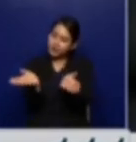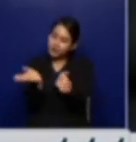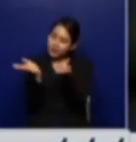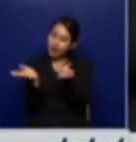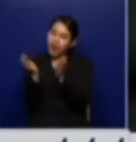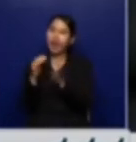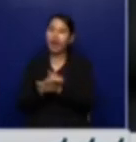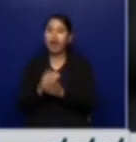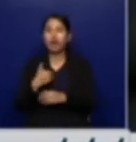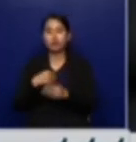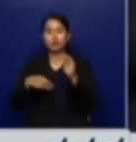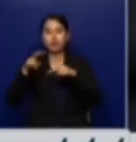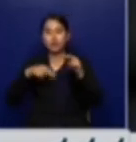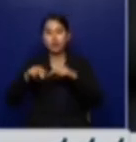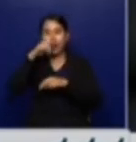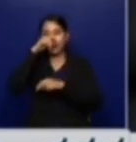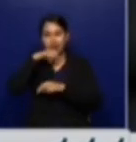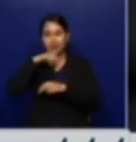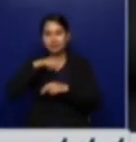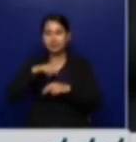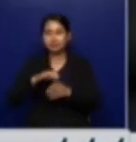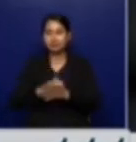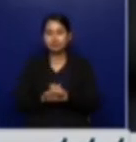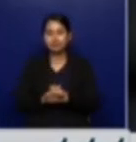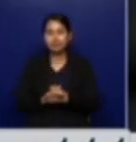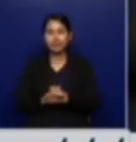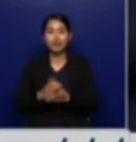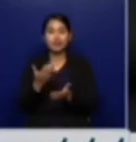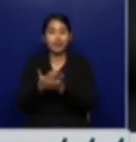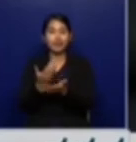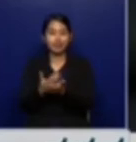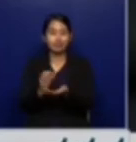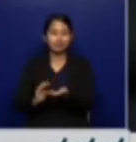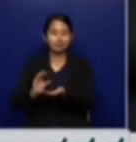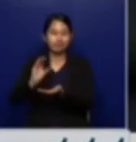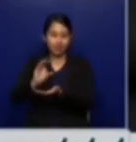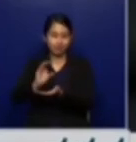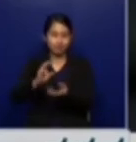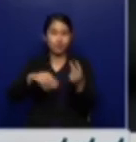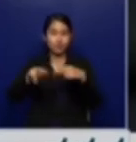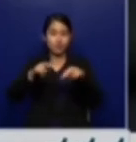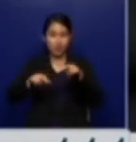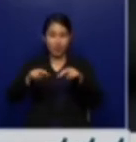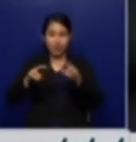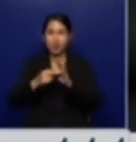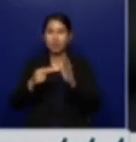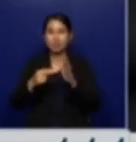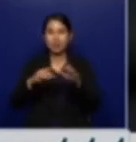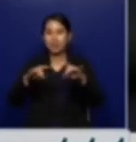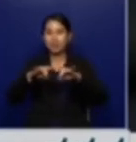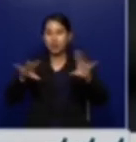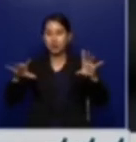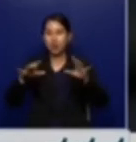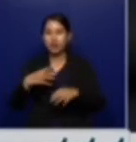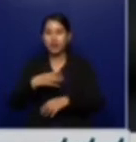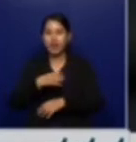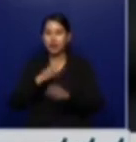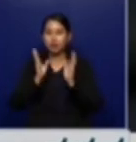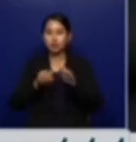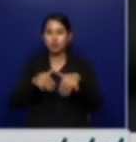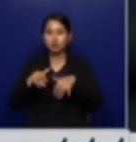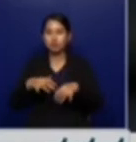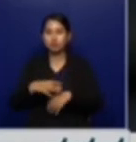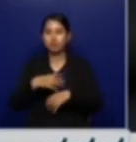ใจในการดูแลประเทศชาติบ้านเมืองแม้แต่เม็ดเงินที่ท่านจะไปใช้ในการดูแลพี่น้องประชาชนก็ไม่ตอบโจท